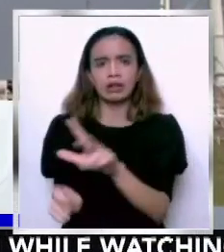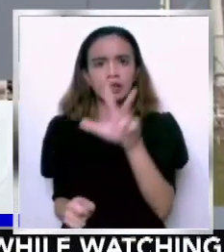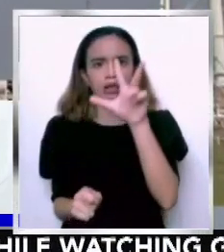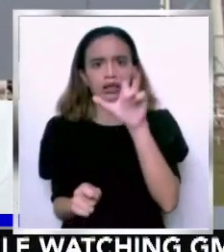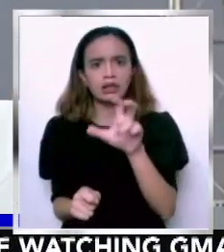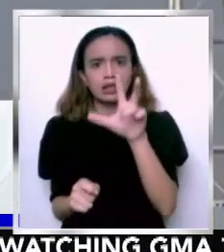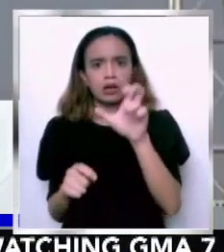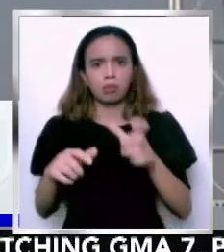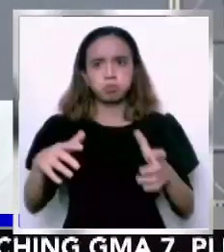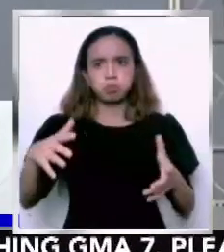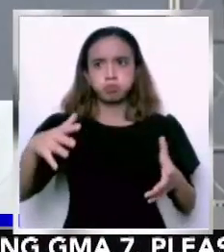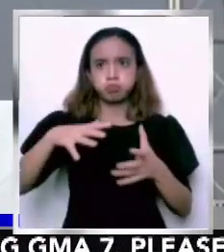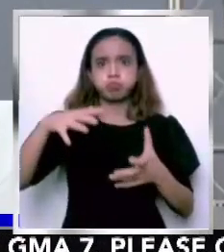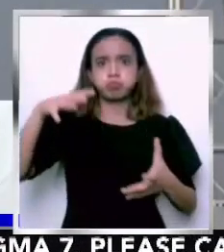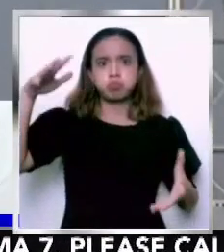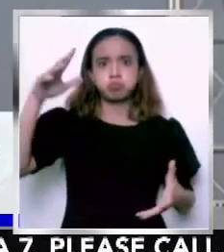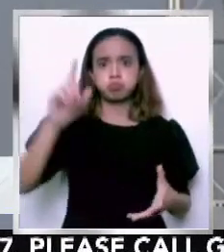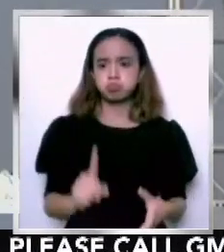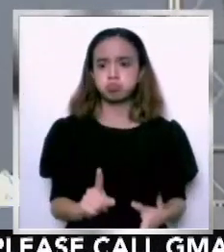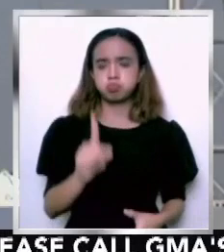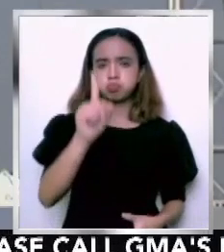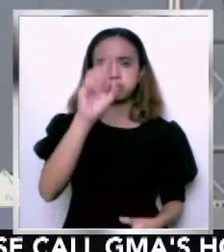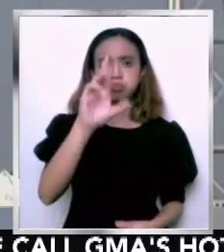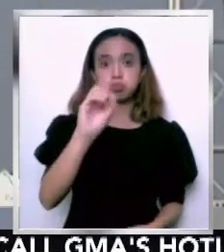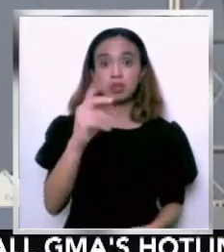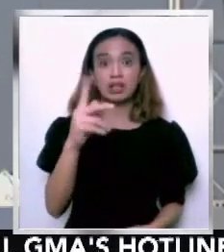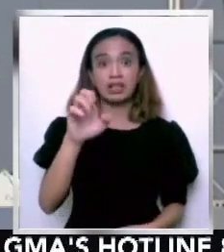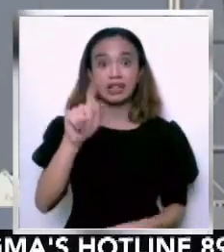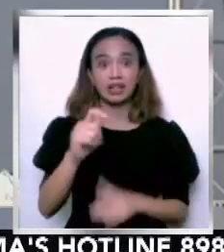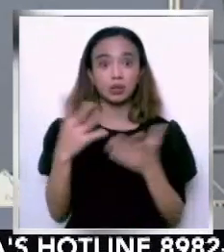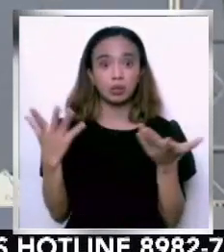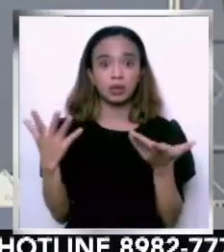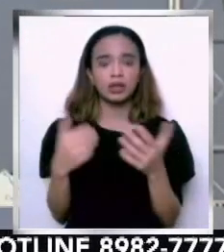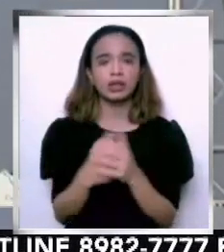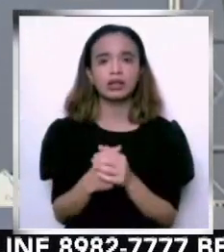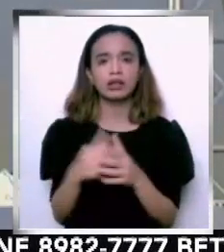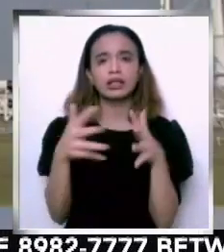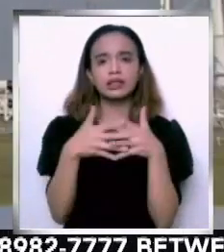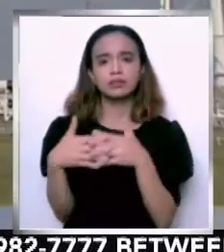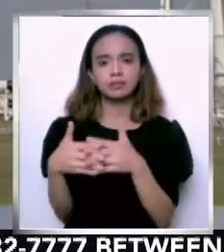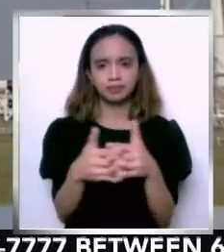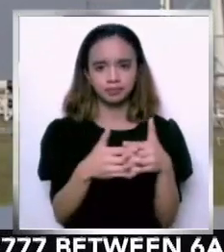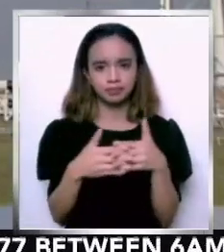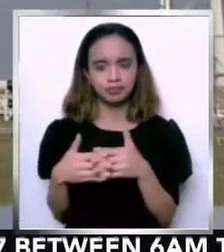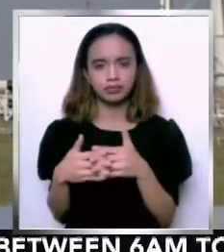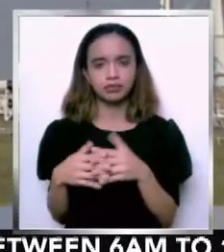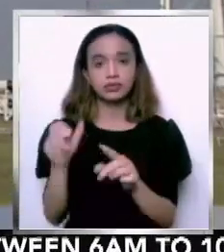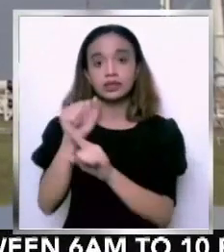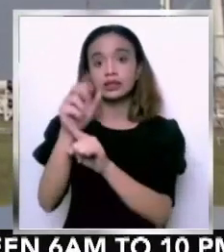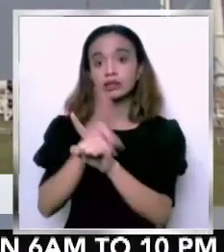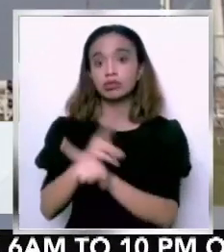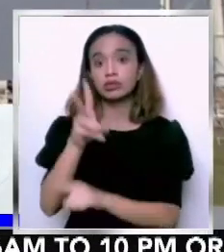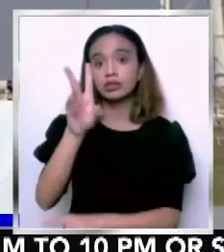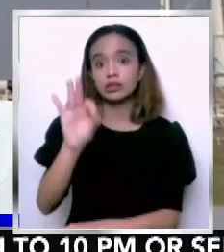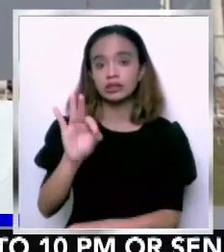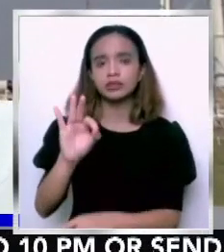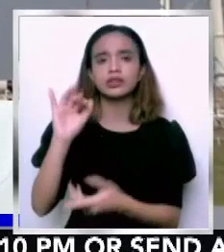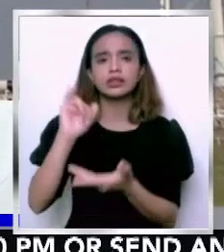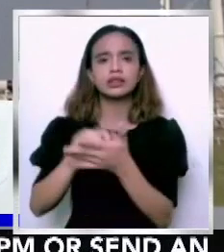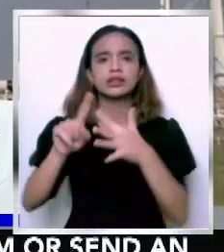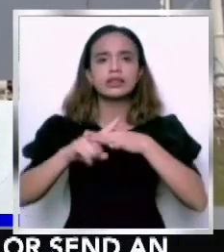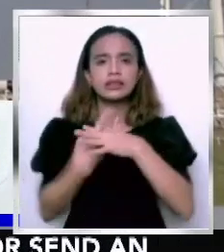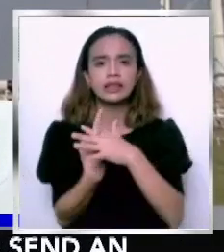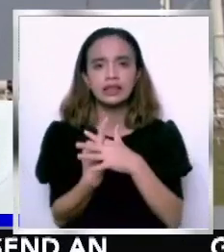talampakang rocket sa launch pad nito sa Kennedy Space Center sa Amerika. Sa August 29, ang launch ng Artemis 1